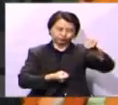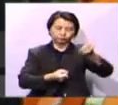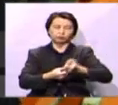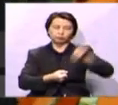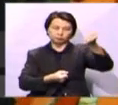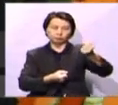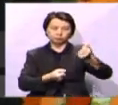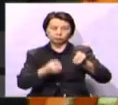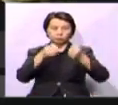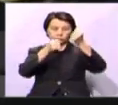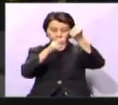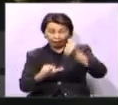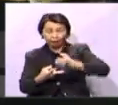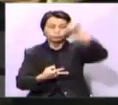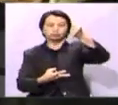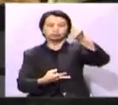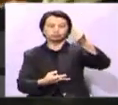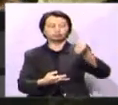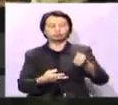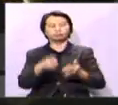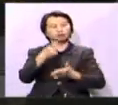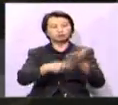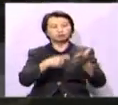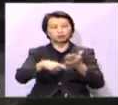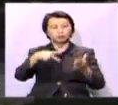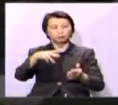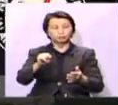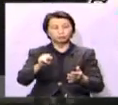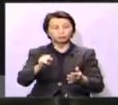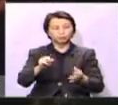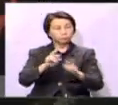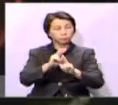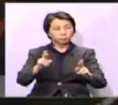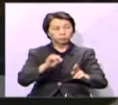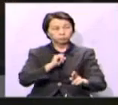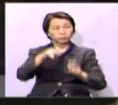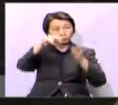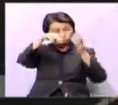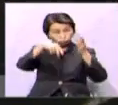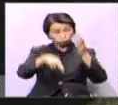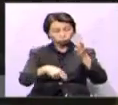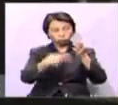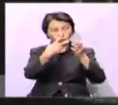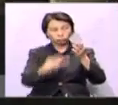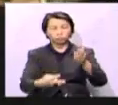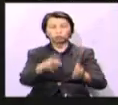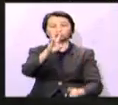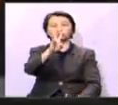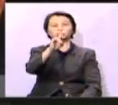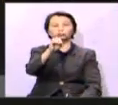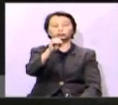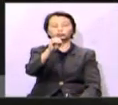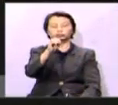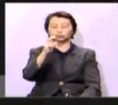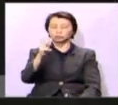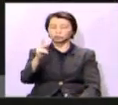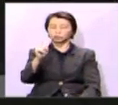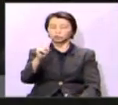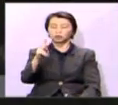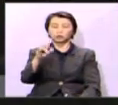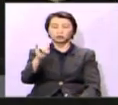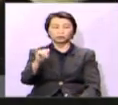line. Okey? Abang umur, pertama keselamatan, saya nak turun 70 kaki jarak dari atas ke